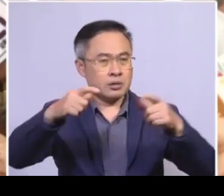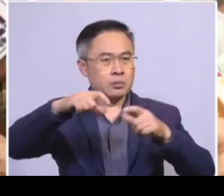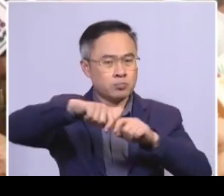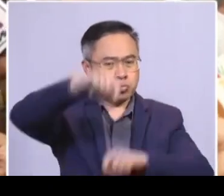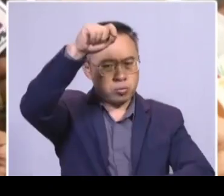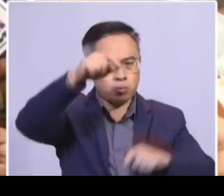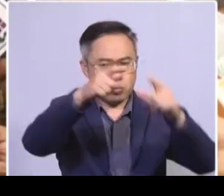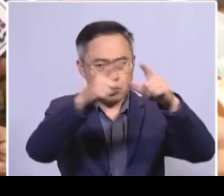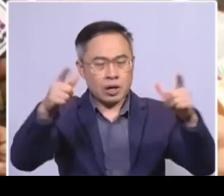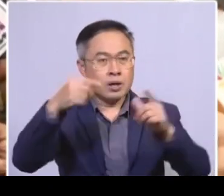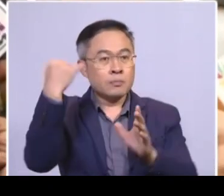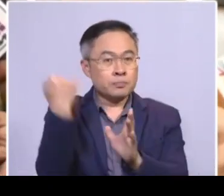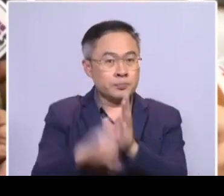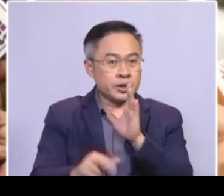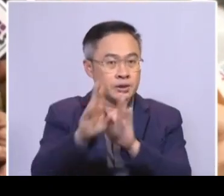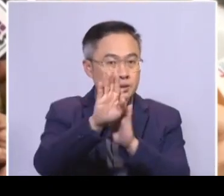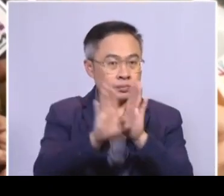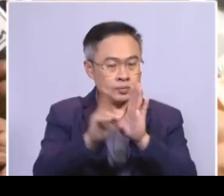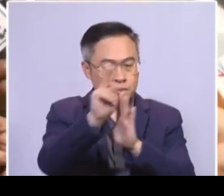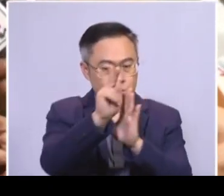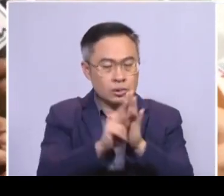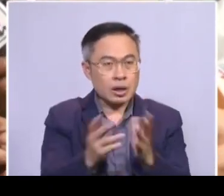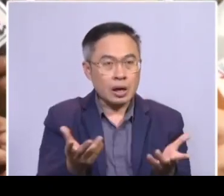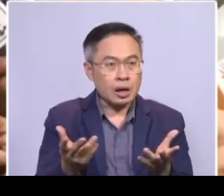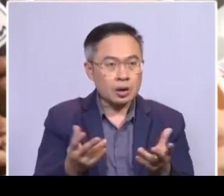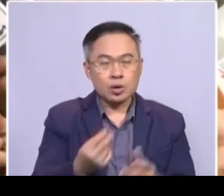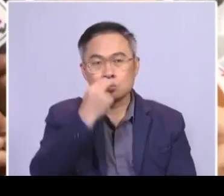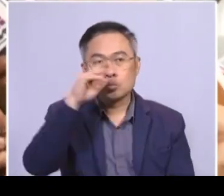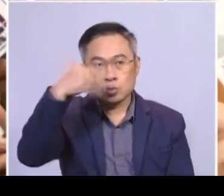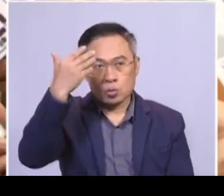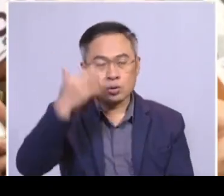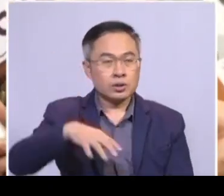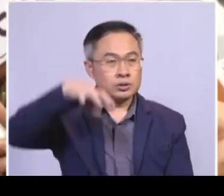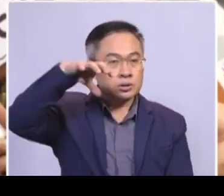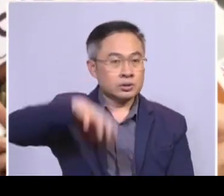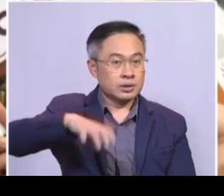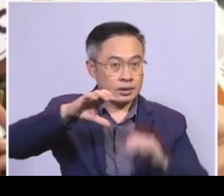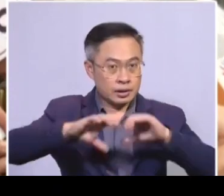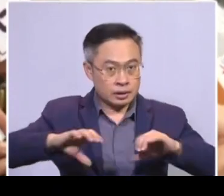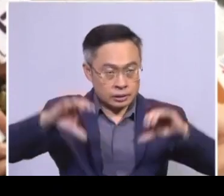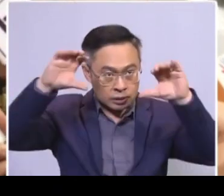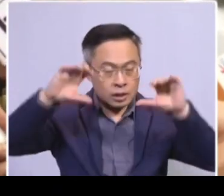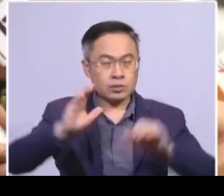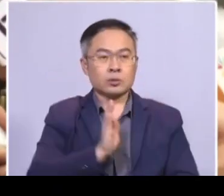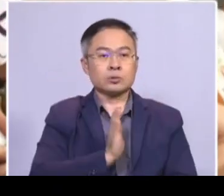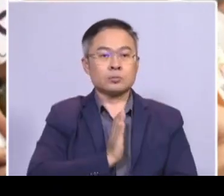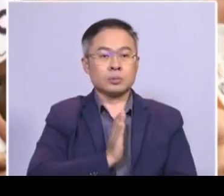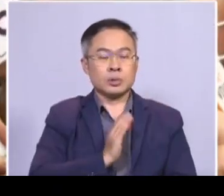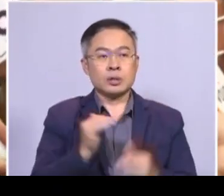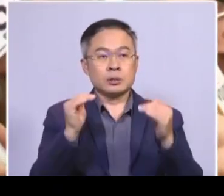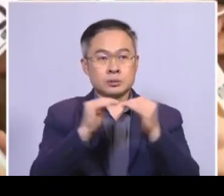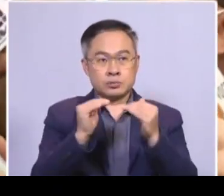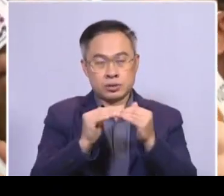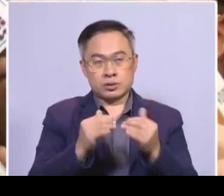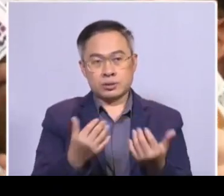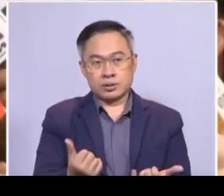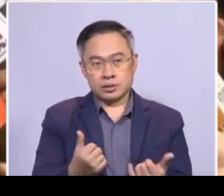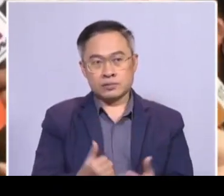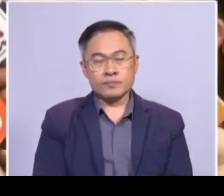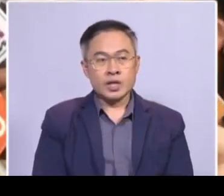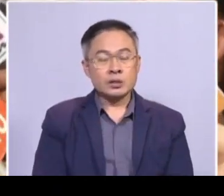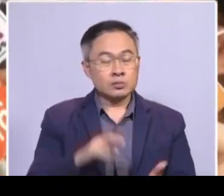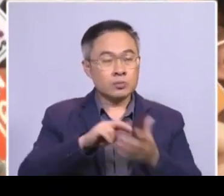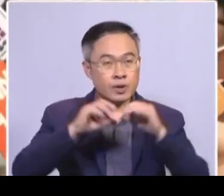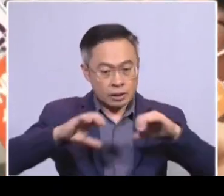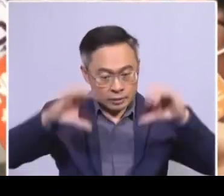จจะผิดกติกาก็ต้องดูรายละเอียดกันก่อนนะฮะและการใช้สถานที่ราชการก็ต้องคำนึงถึงความเป็นกลางไม่ต้องไปดูว่าอนุญา